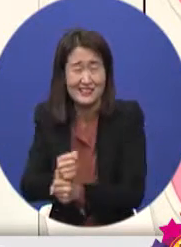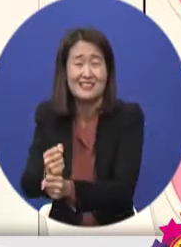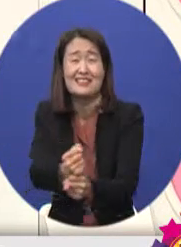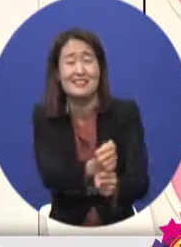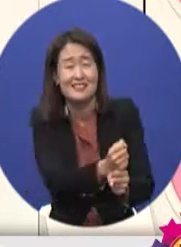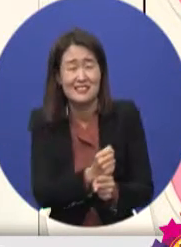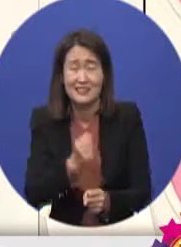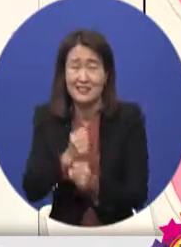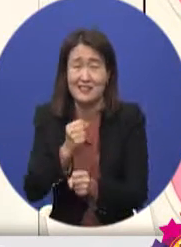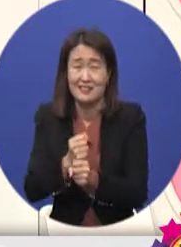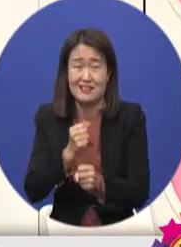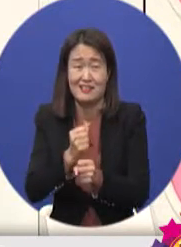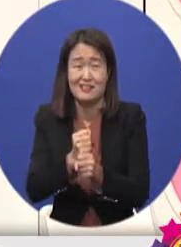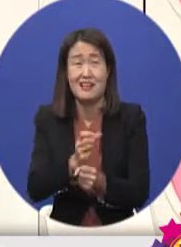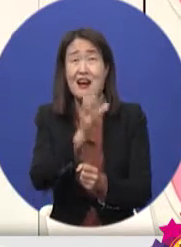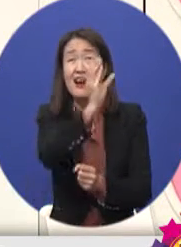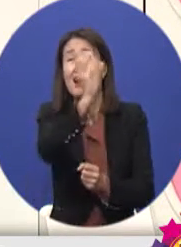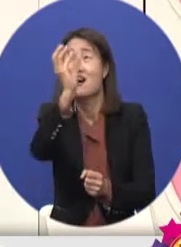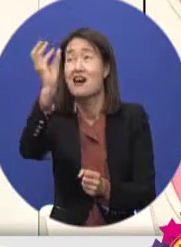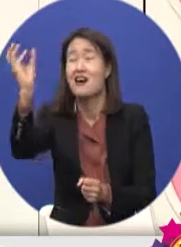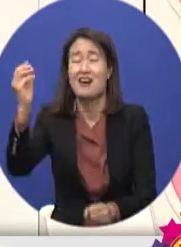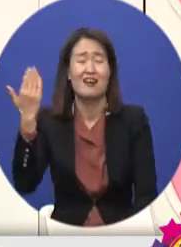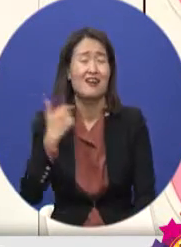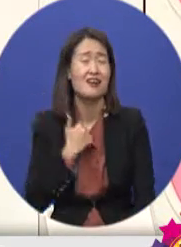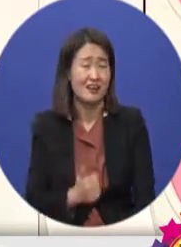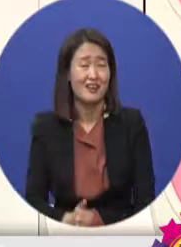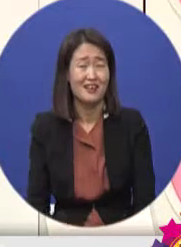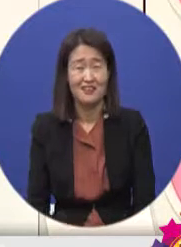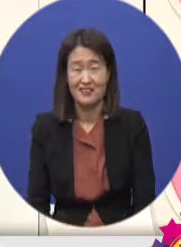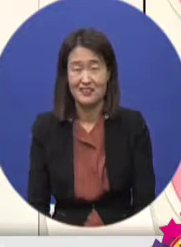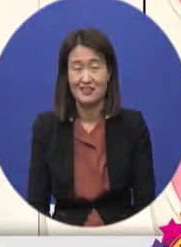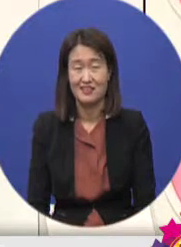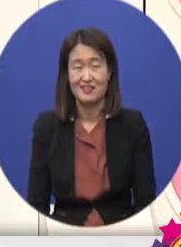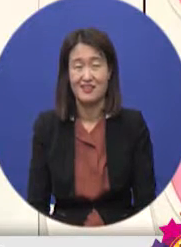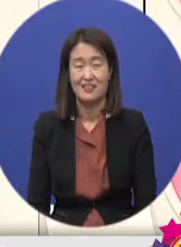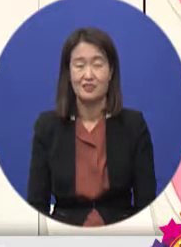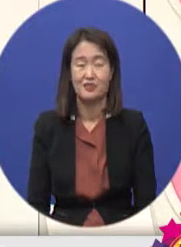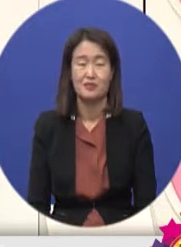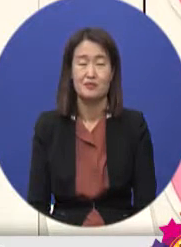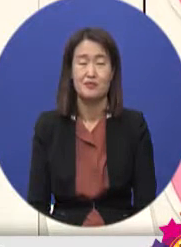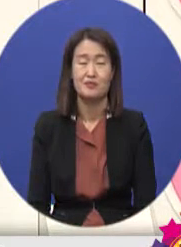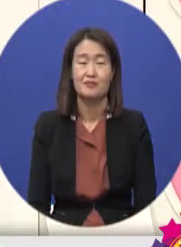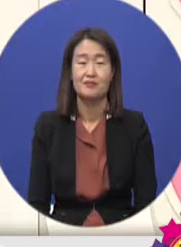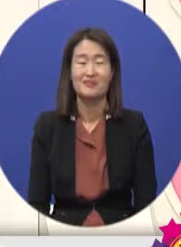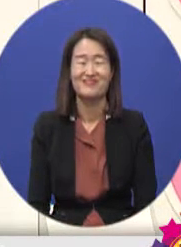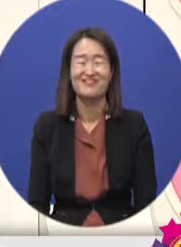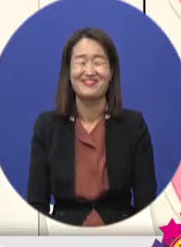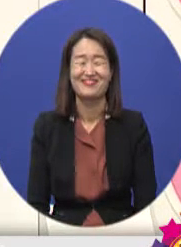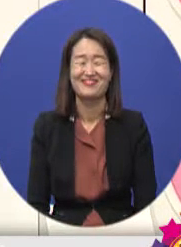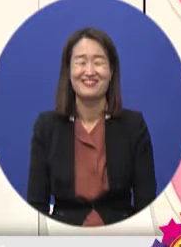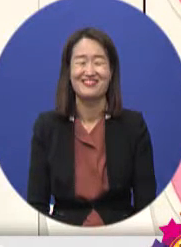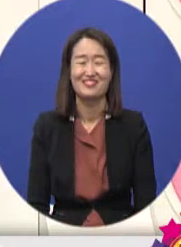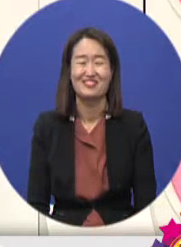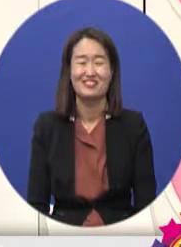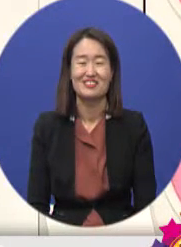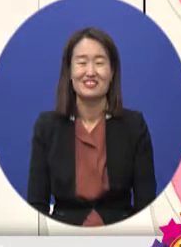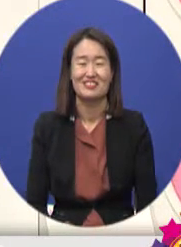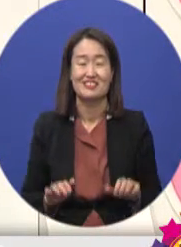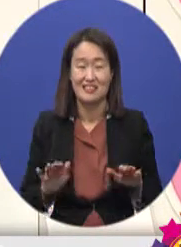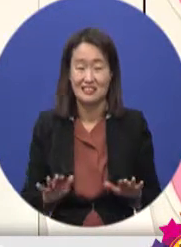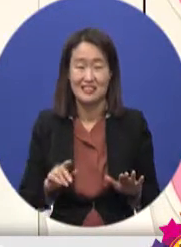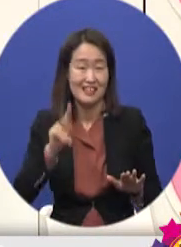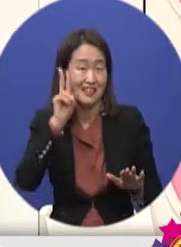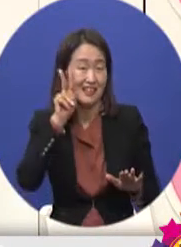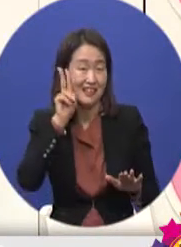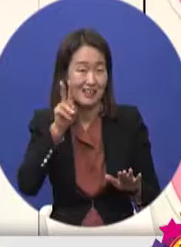만들어서 걸어놓고 하셨는데. 예. 네. 그래요. 예. 네. 자, 이제